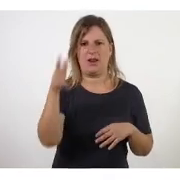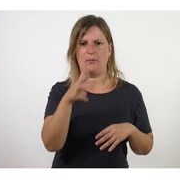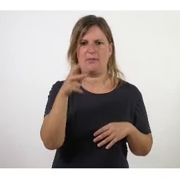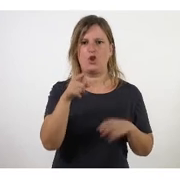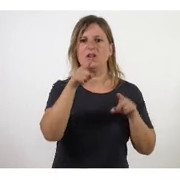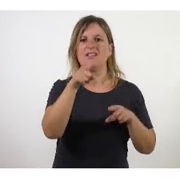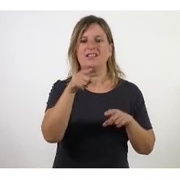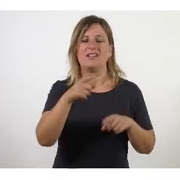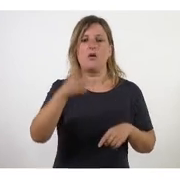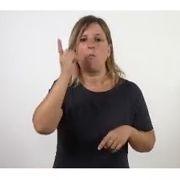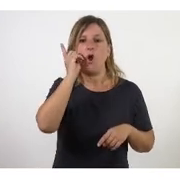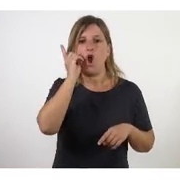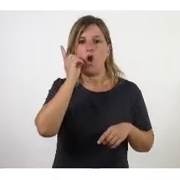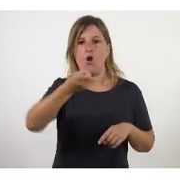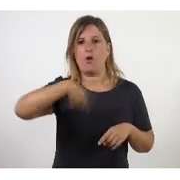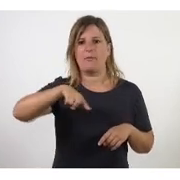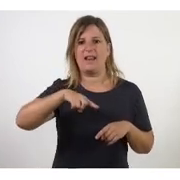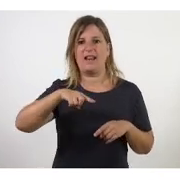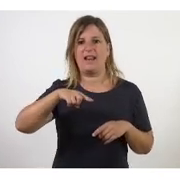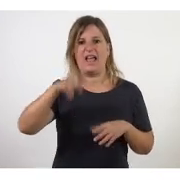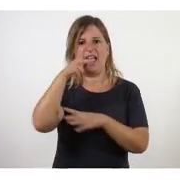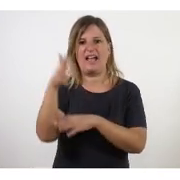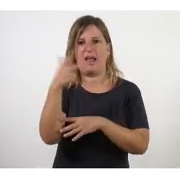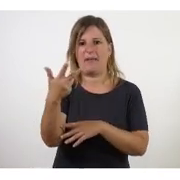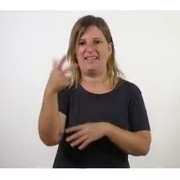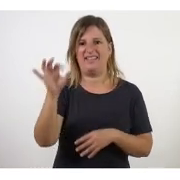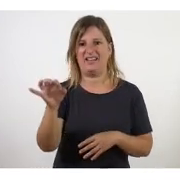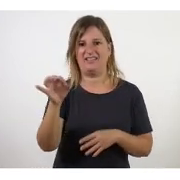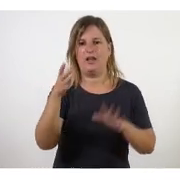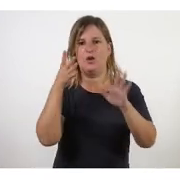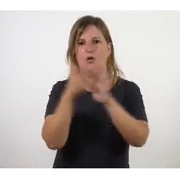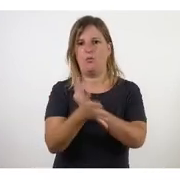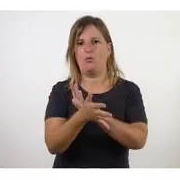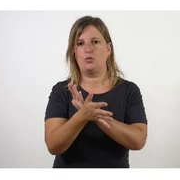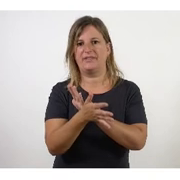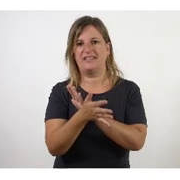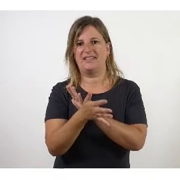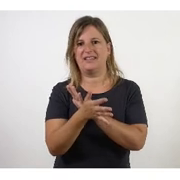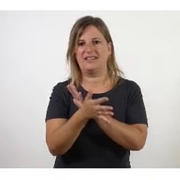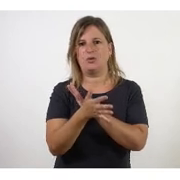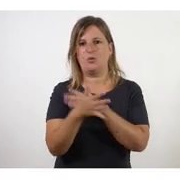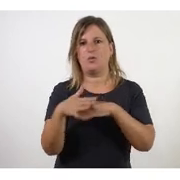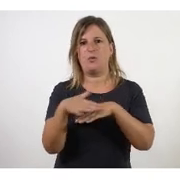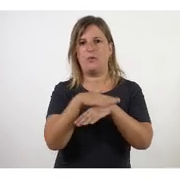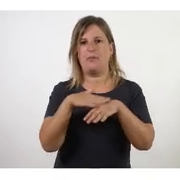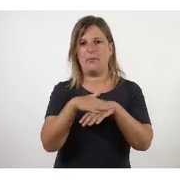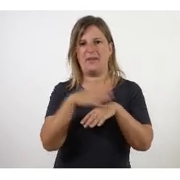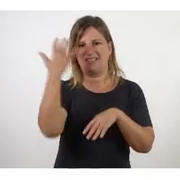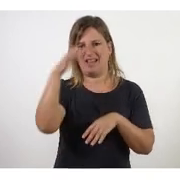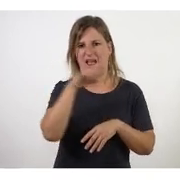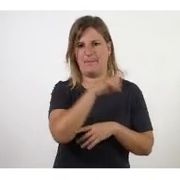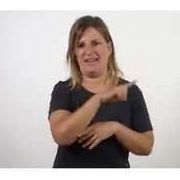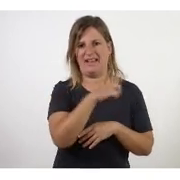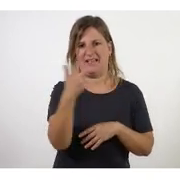vostres mòbils, els nostres mòbils, tots graven a 30, perquè són, estan fets amb, el, amb la base, no? L'estàndard americà,